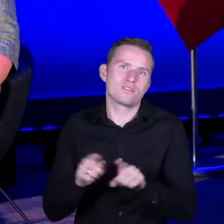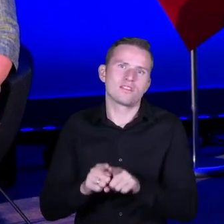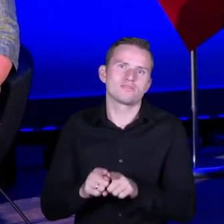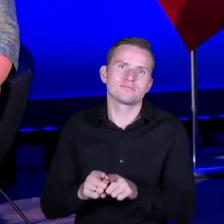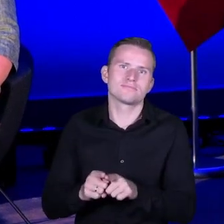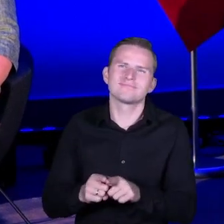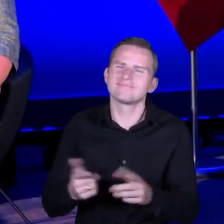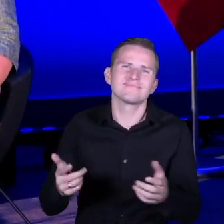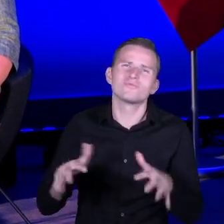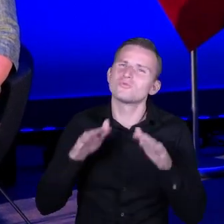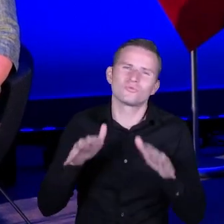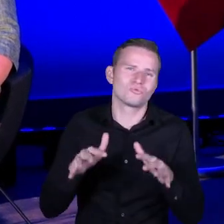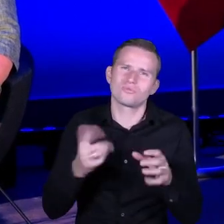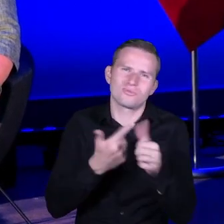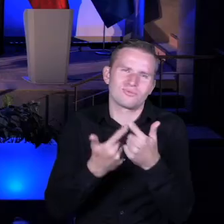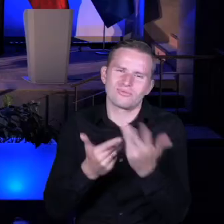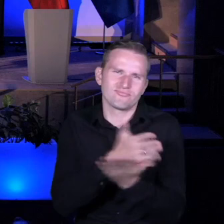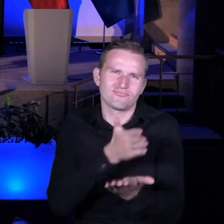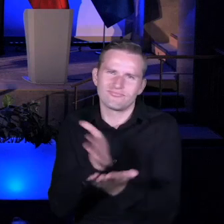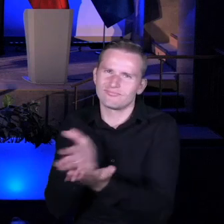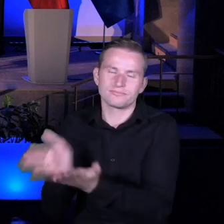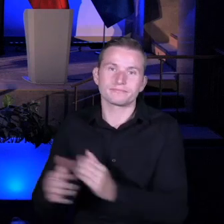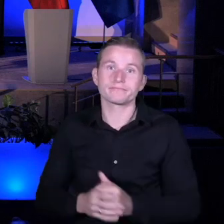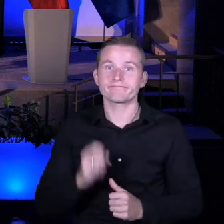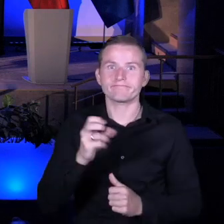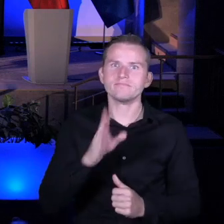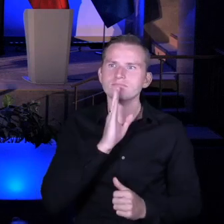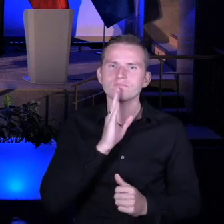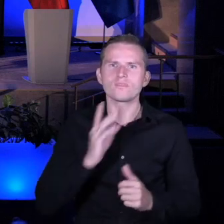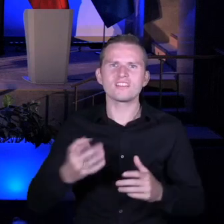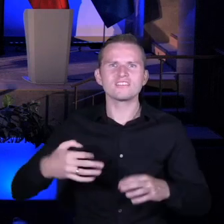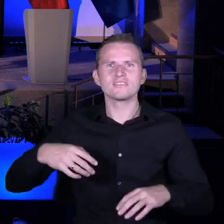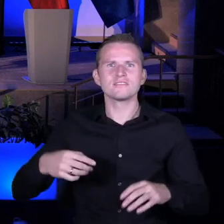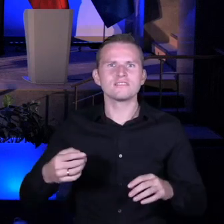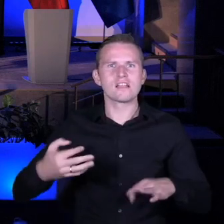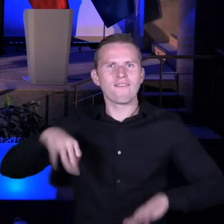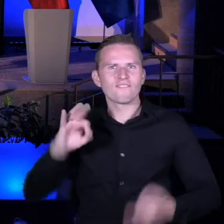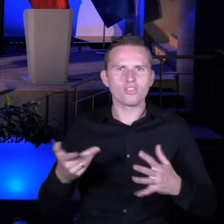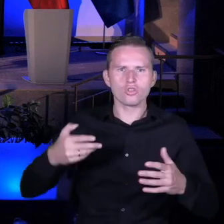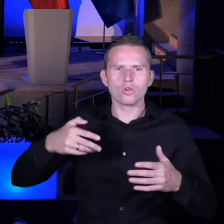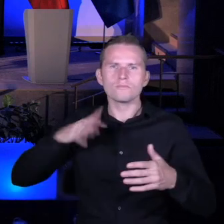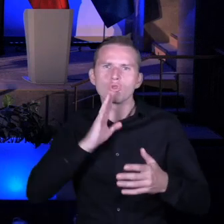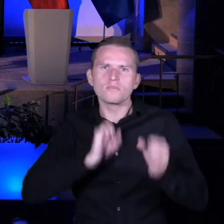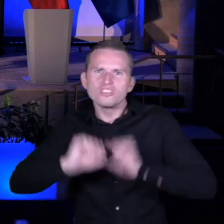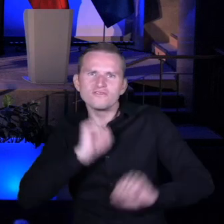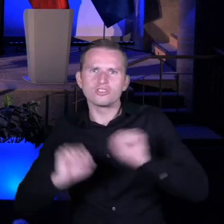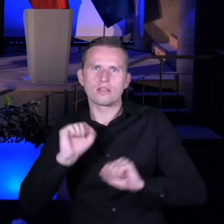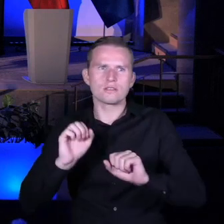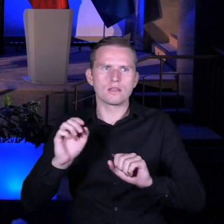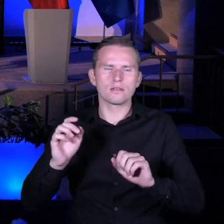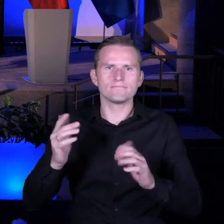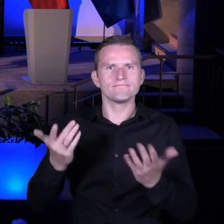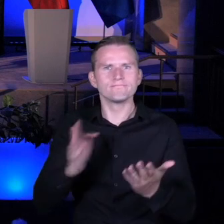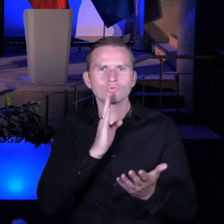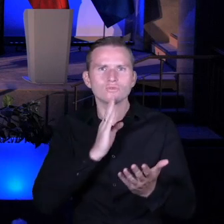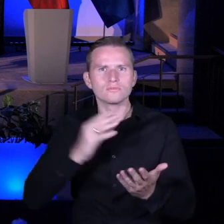wiele linków, można powiedzieć. Jasne. Powiedziała Pani o zwinności. Rzeczywiście te ostatnie lata były dla nas wszystkich takim ćwiczeniem ze zwinności. Dla szkół pewnie